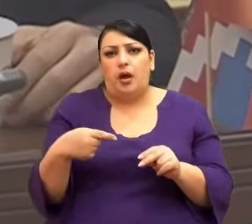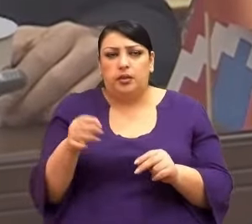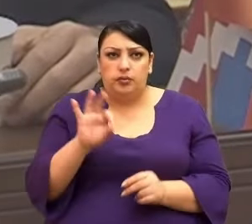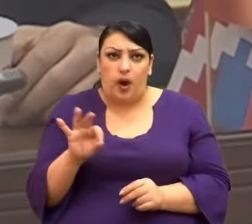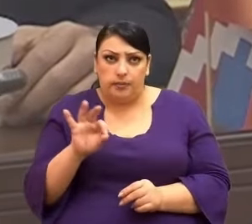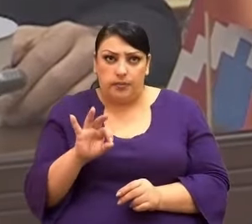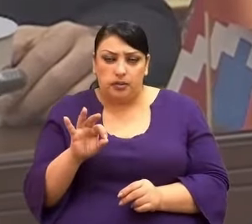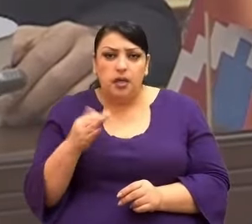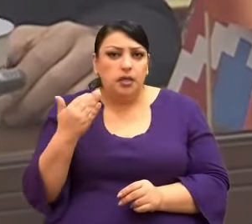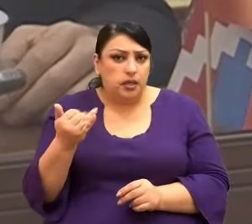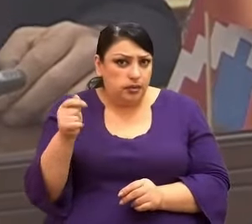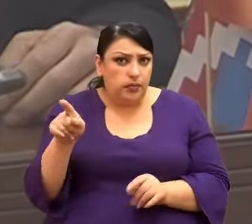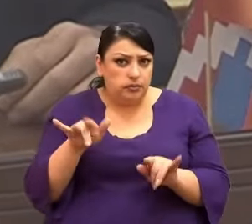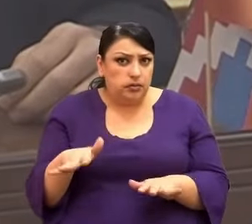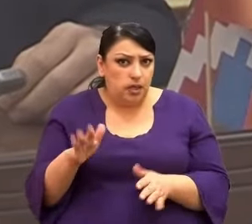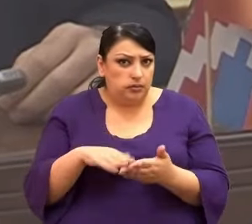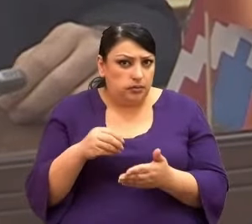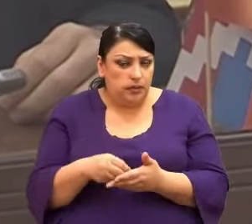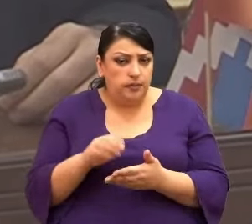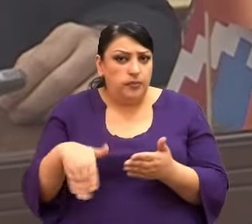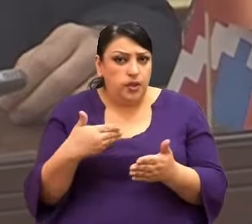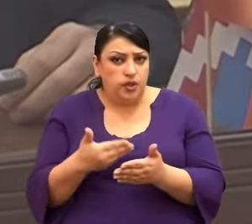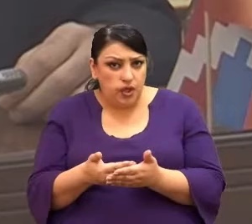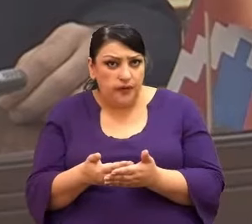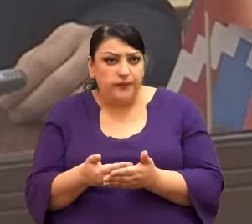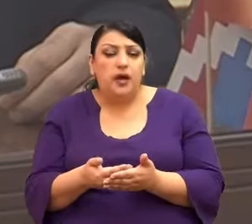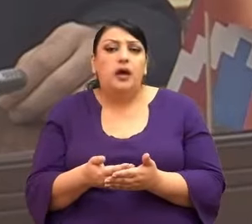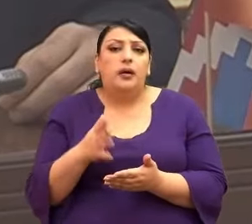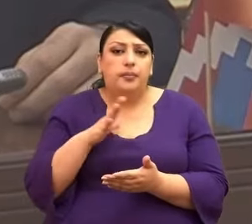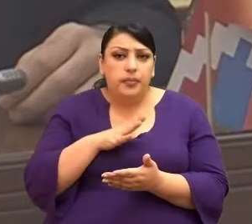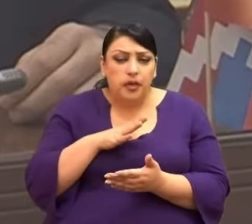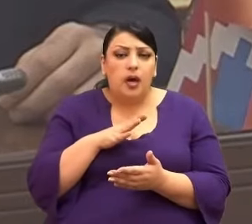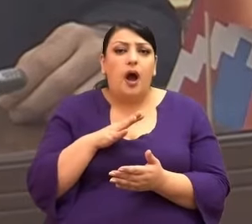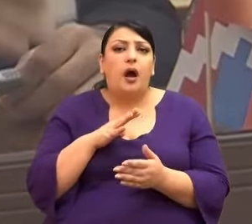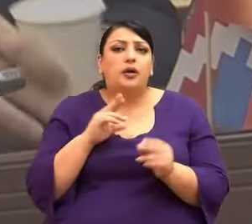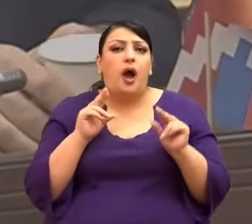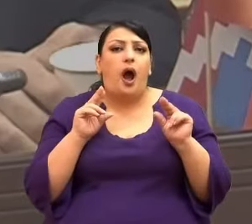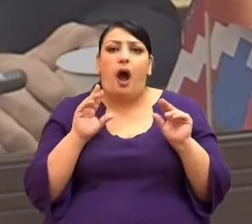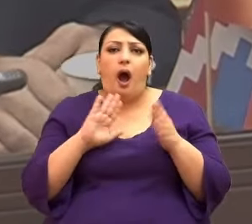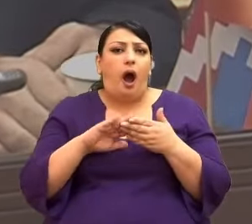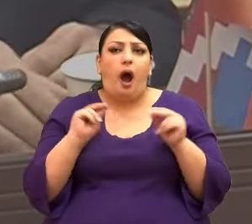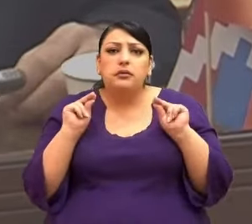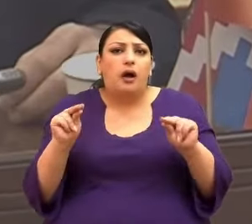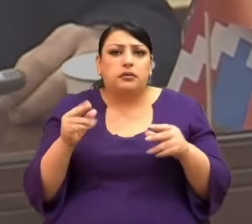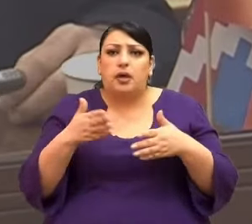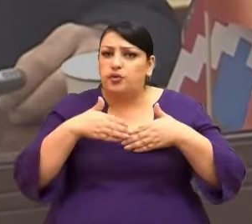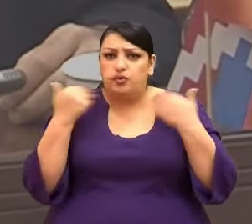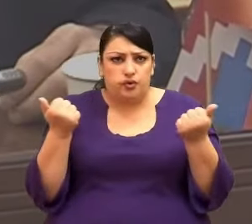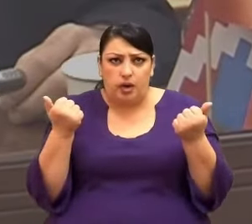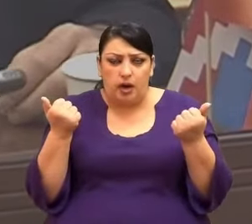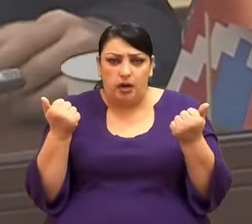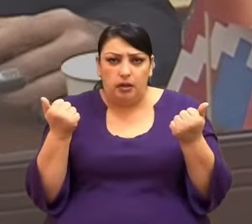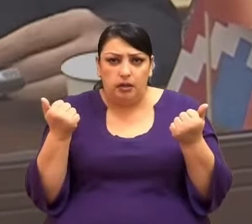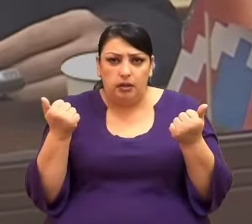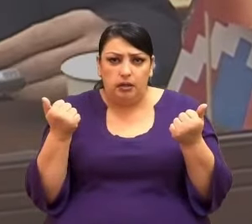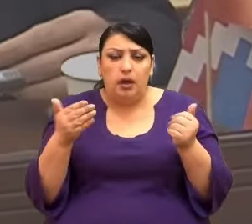հիմնավորման պայմաններում ստացվում մինչև այժմ անարդար հարկային համակարգ է Հայաստանում գործել, այդպես է թե չէ։